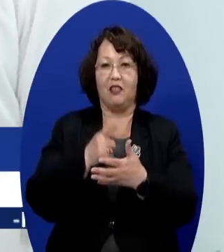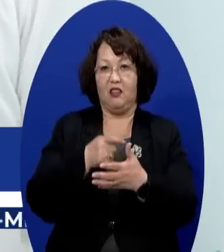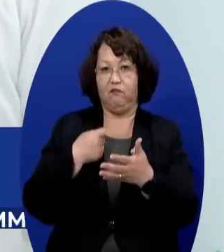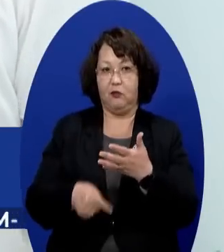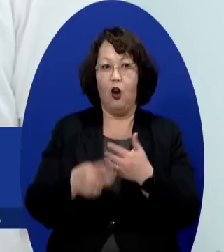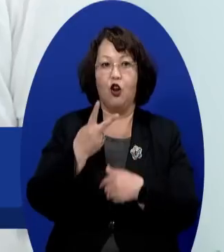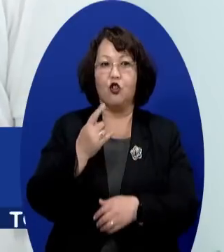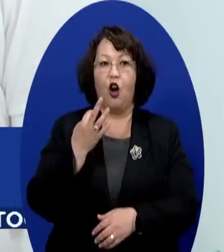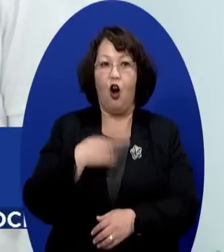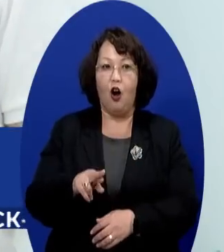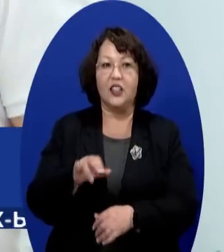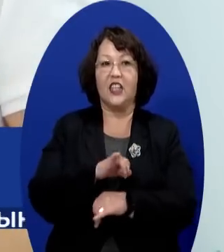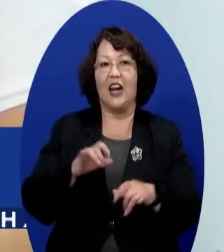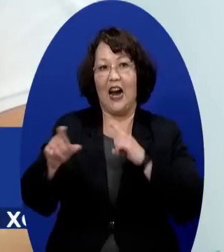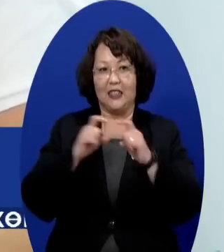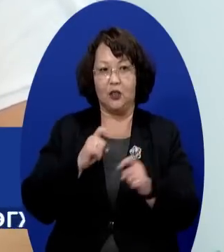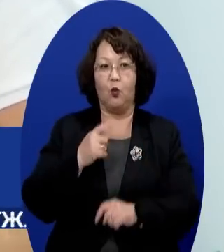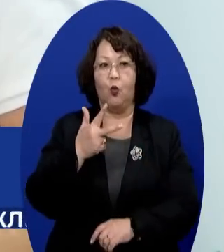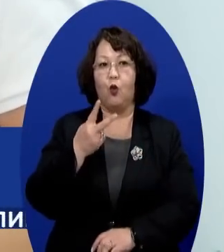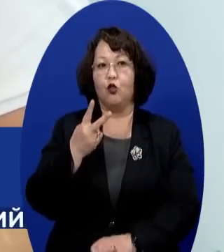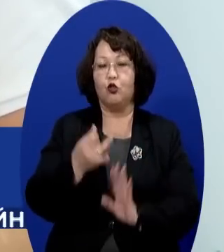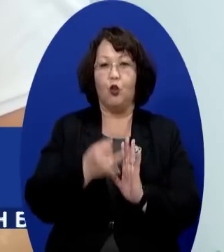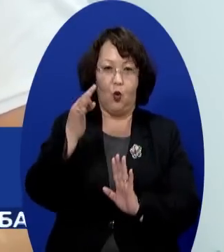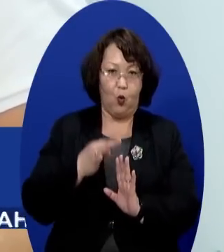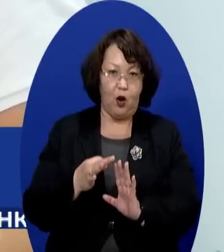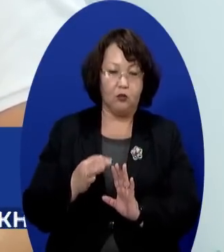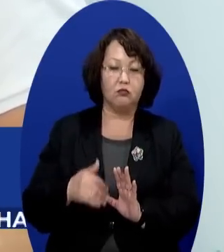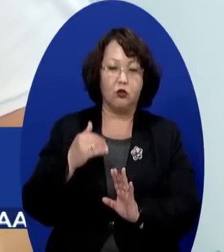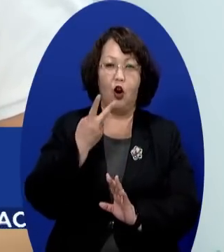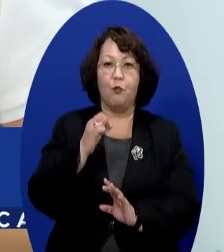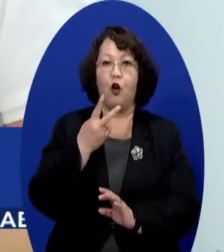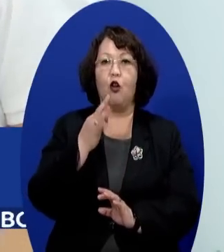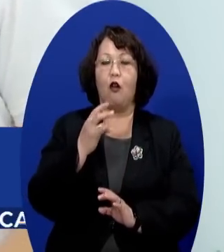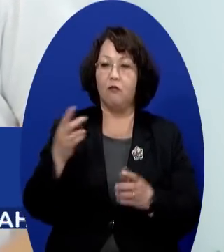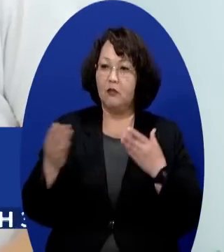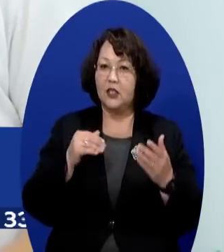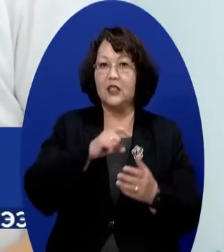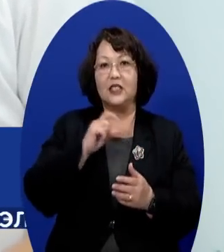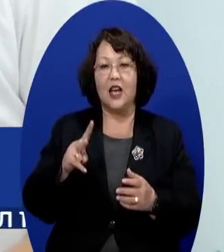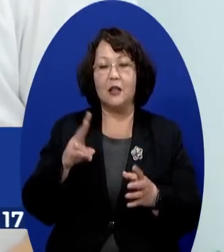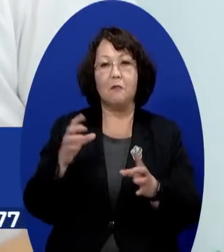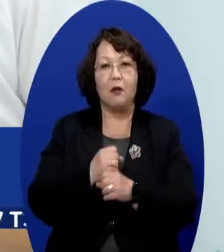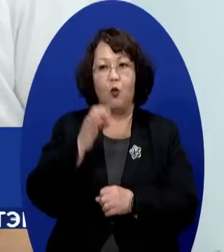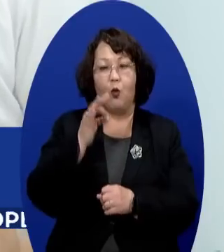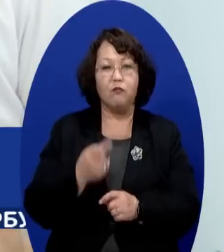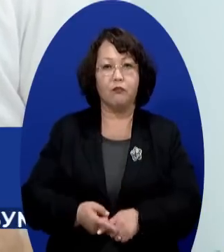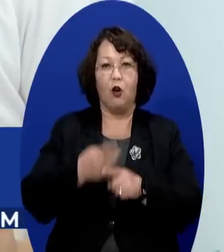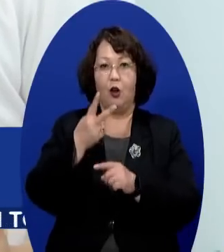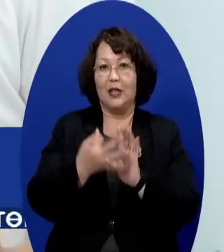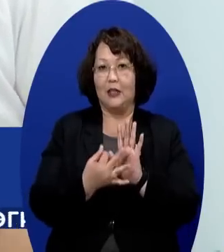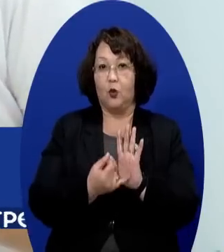2021 онд харилцагчдын тоо 327% өсч, 2020 онтой харьцуулахад зээлийн багцын өсөлт 286%